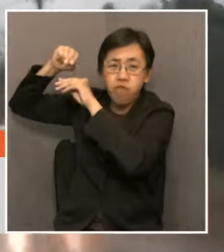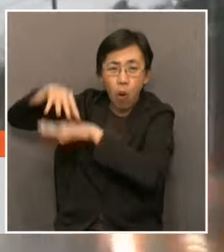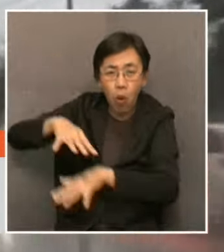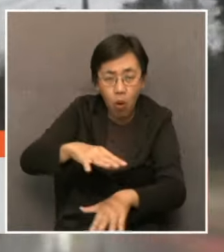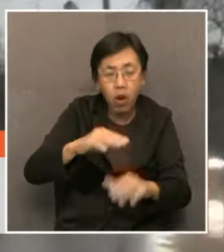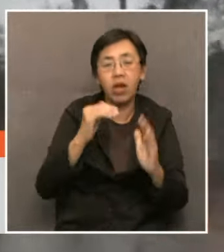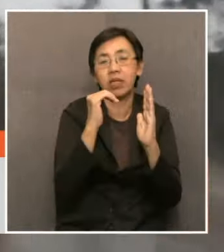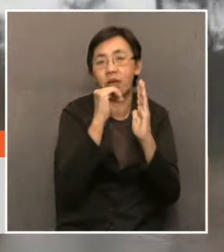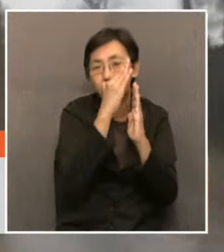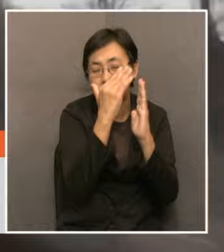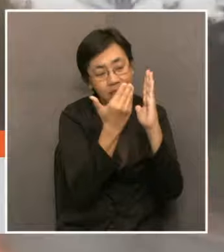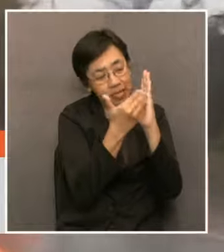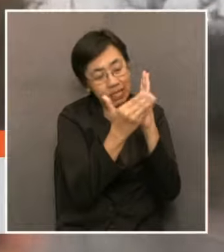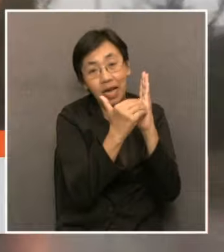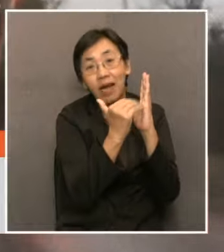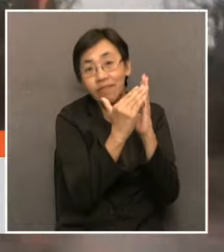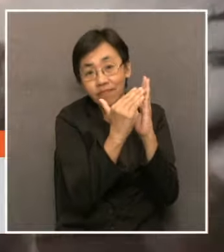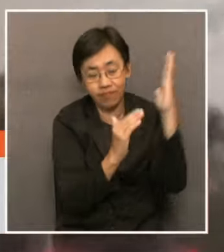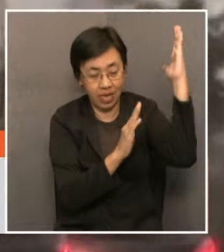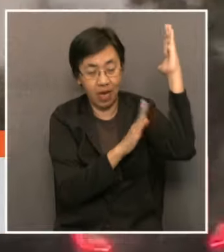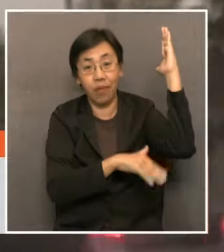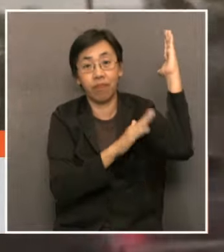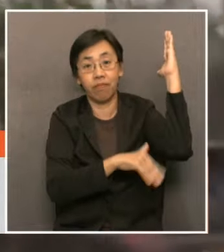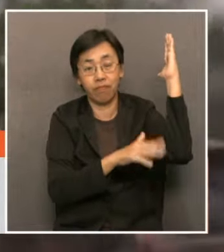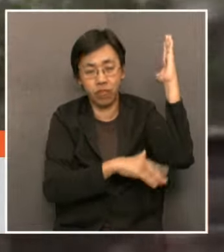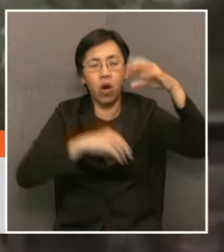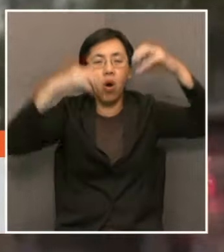นได้ส่วนภาคใต้ในระยะนี้จะ